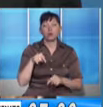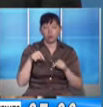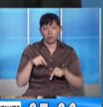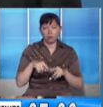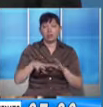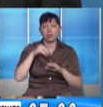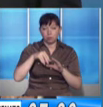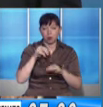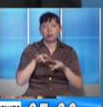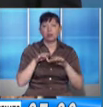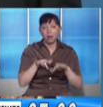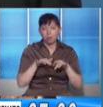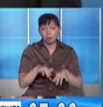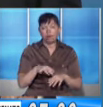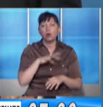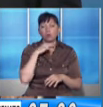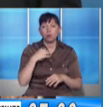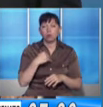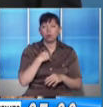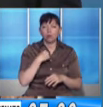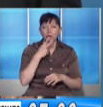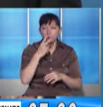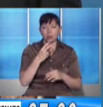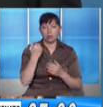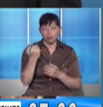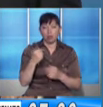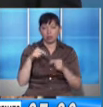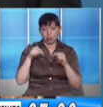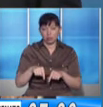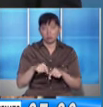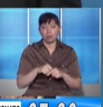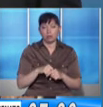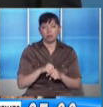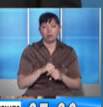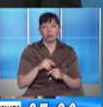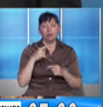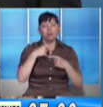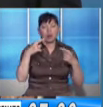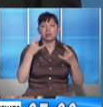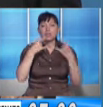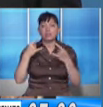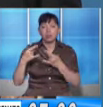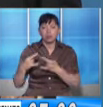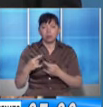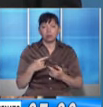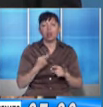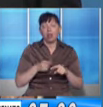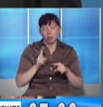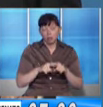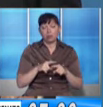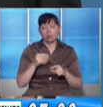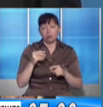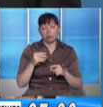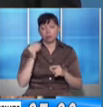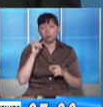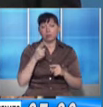că foarte multă lume a fost surprinsă să-l vadă pe Veaceslav Platon prin studiourile de televiziune. În acest context și având în